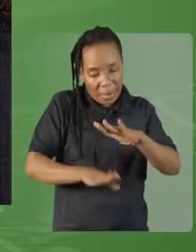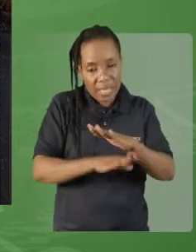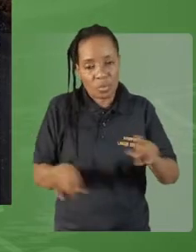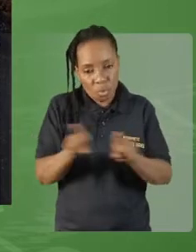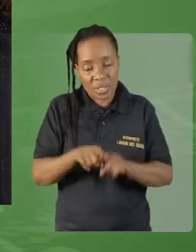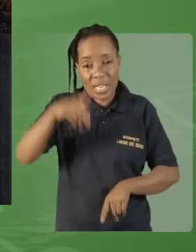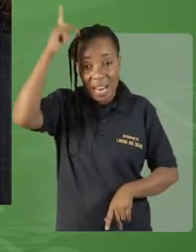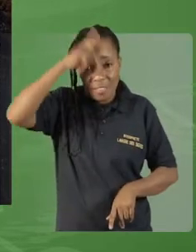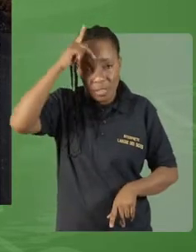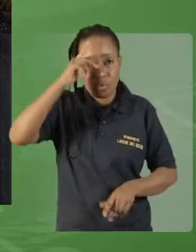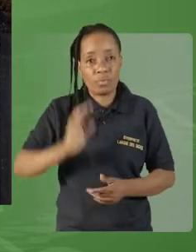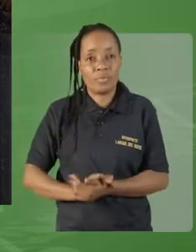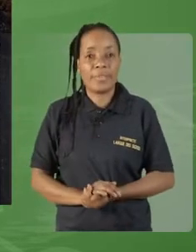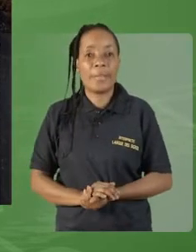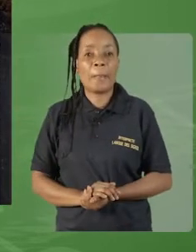vérité.